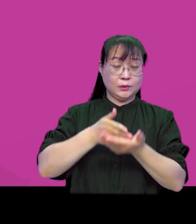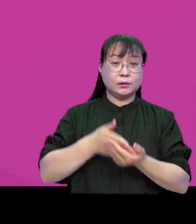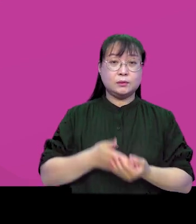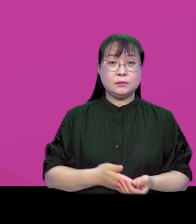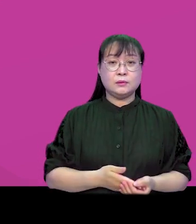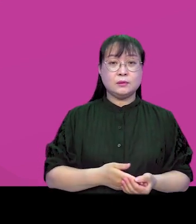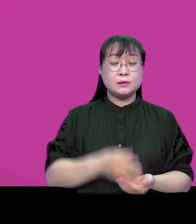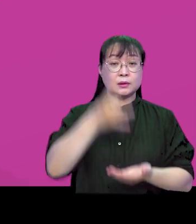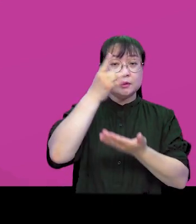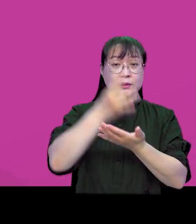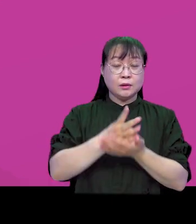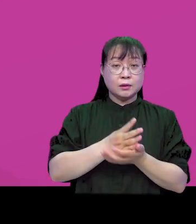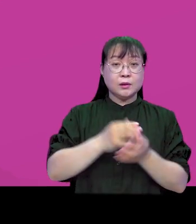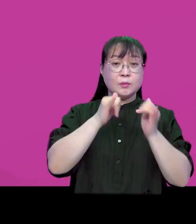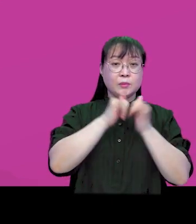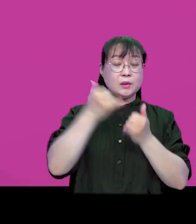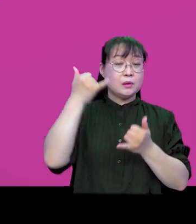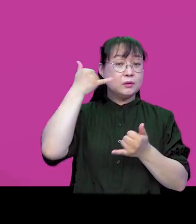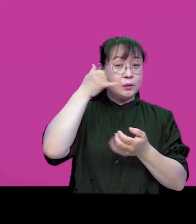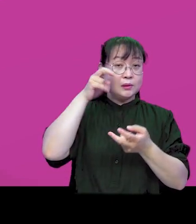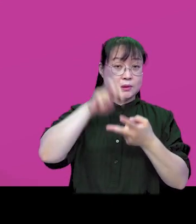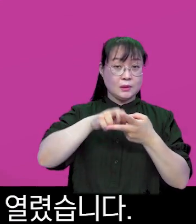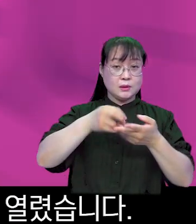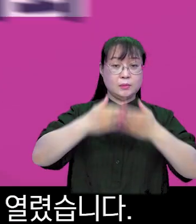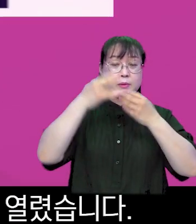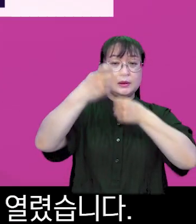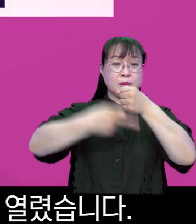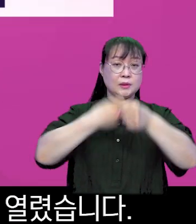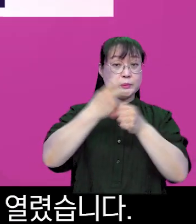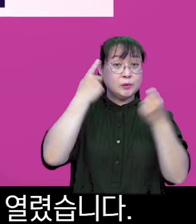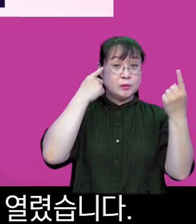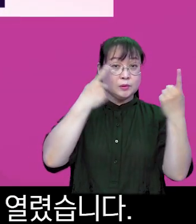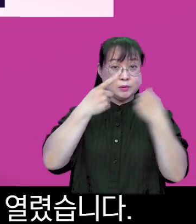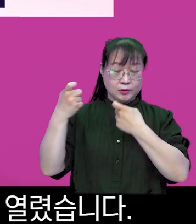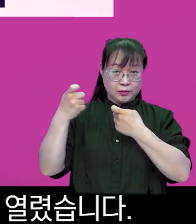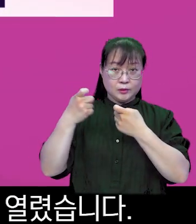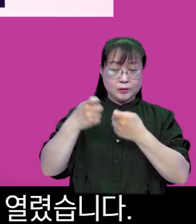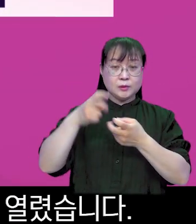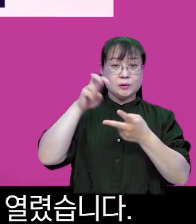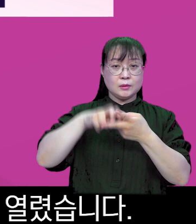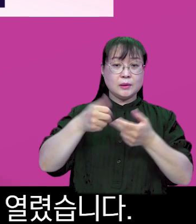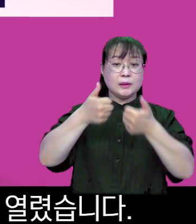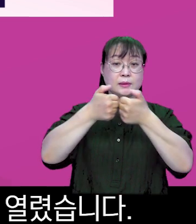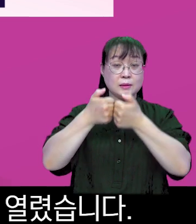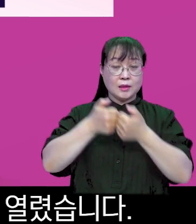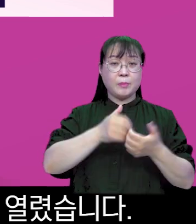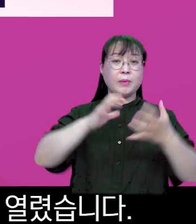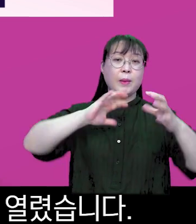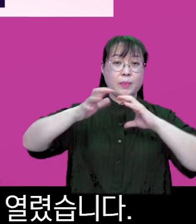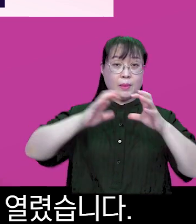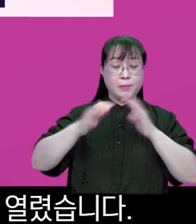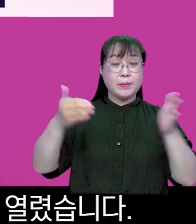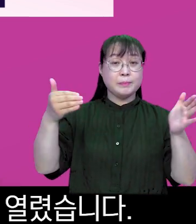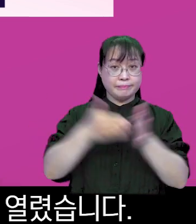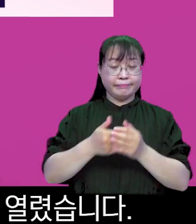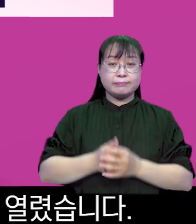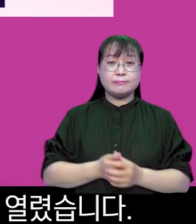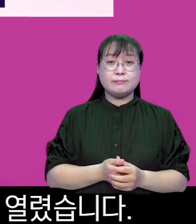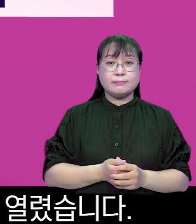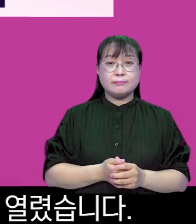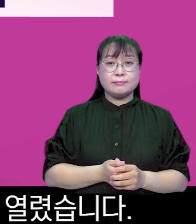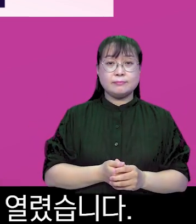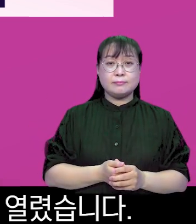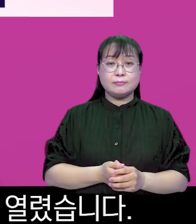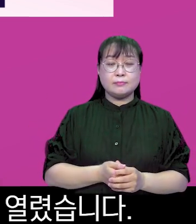한 주간 코로나19 대응 소식입니다. 천안시 민원콜센터 개소 12주년을 기념한 민원콜센터